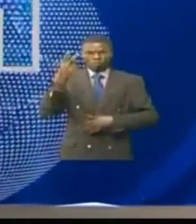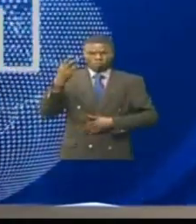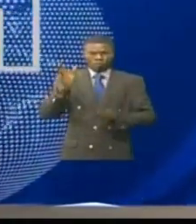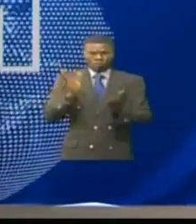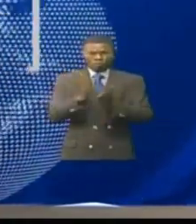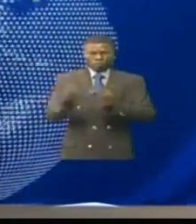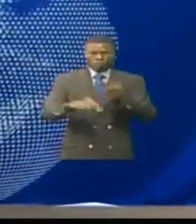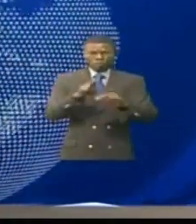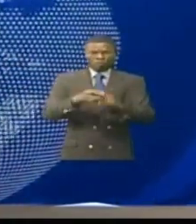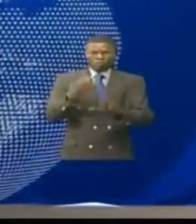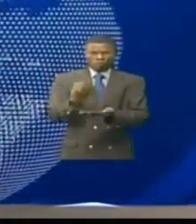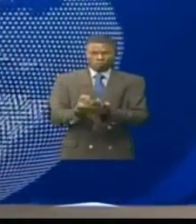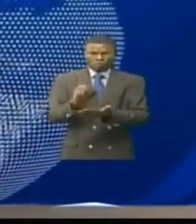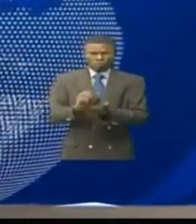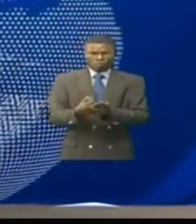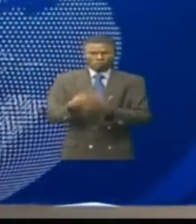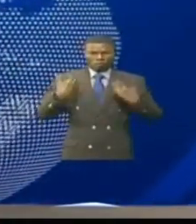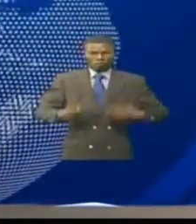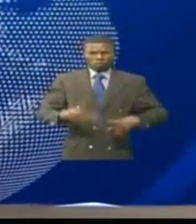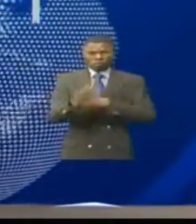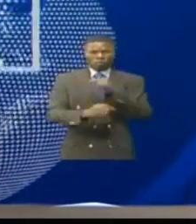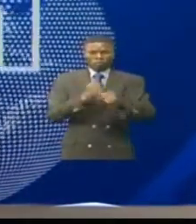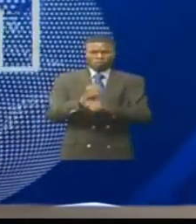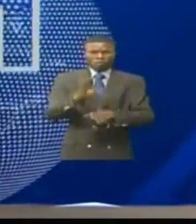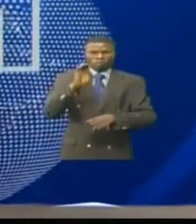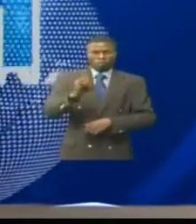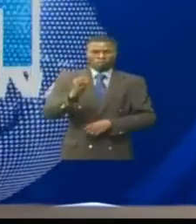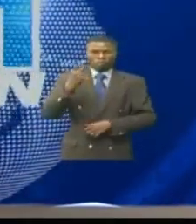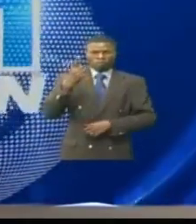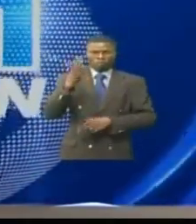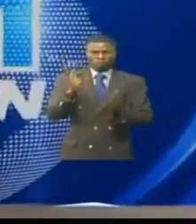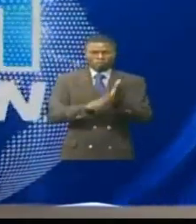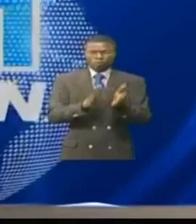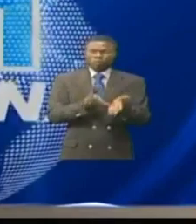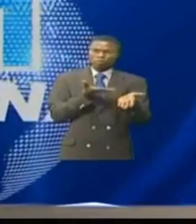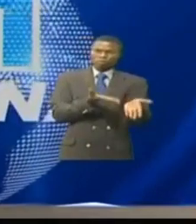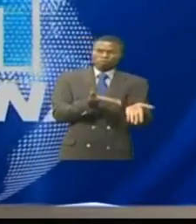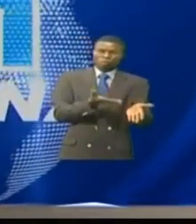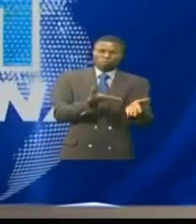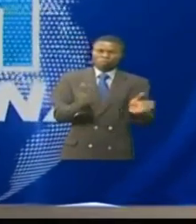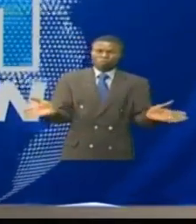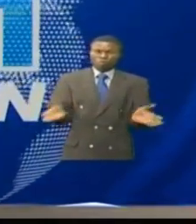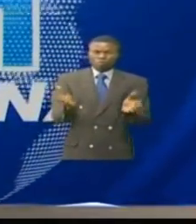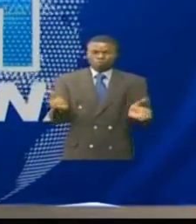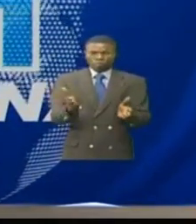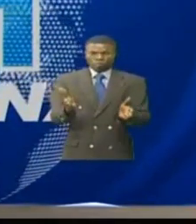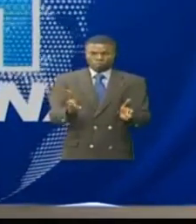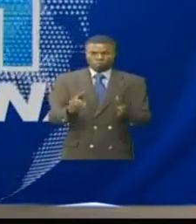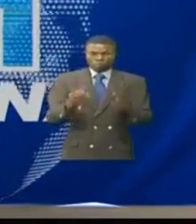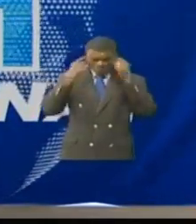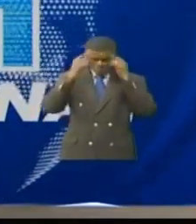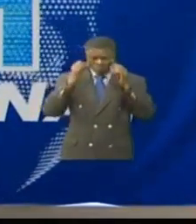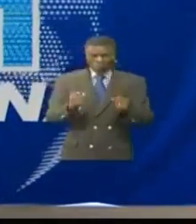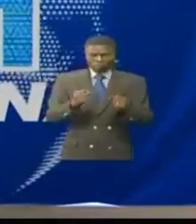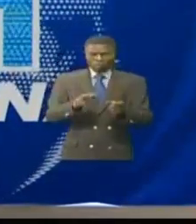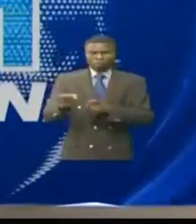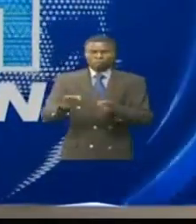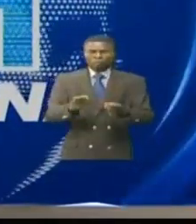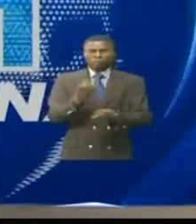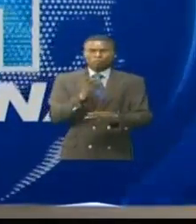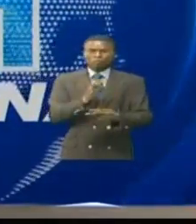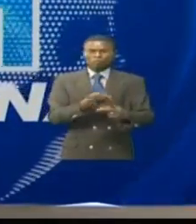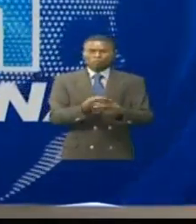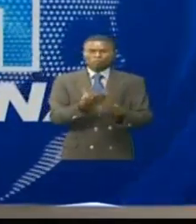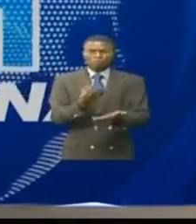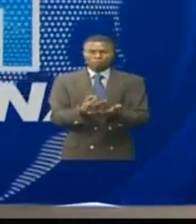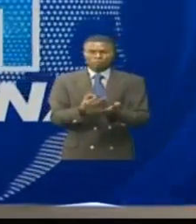des finances a célébré son 50e anniversaire. Cette école favorise le renforcement de la rigueur dans la gestion des finances publiques